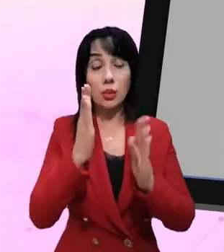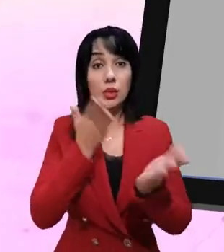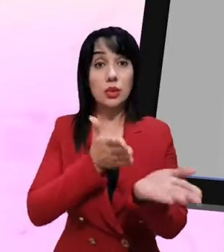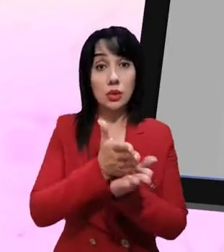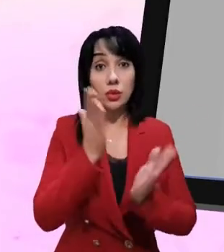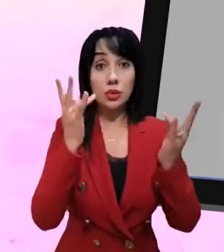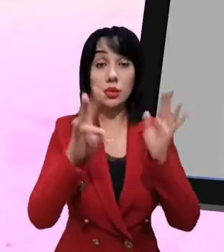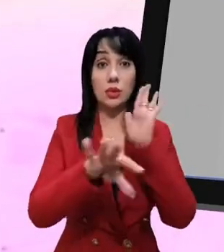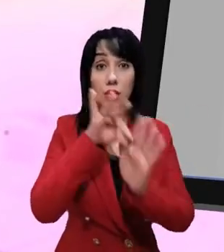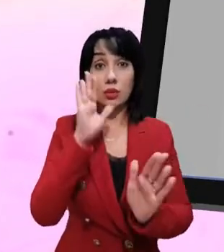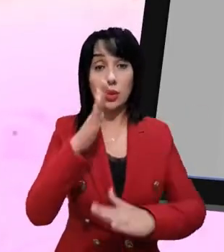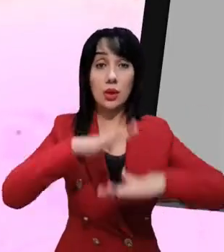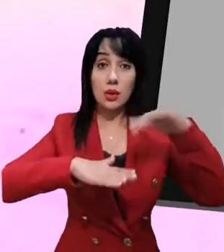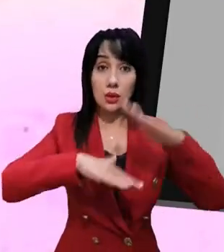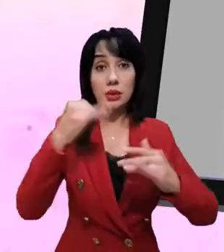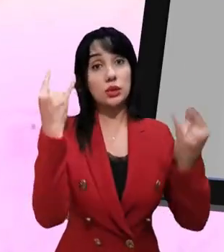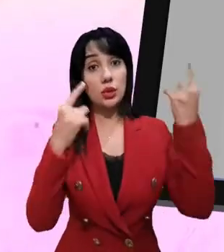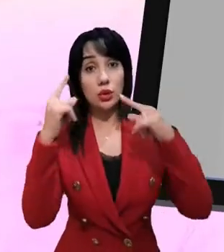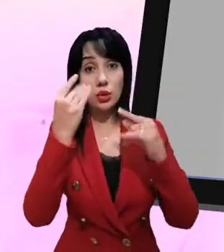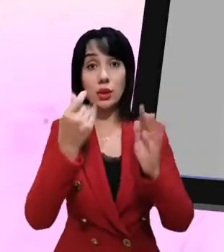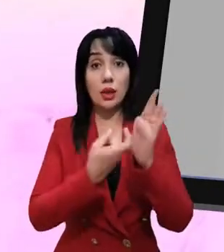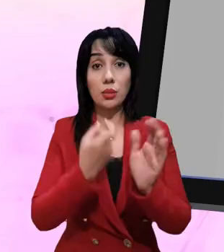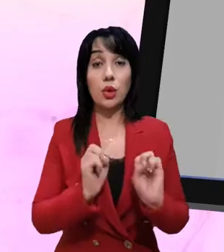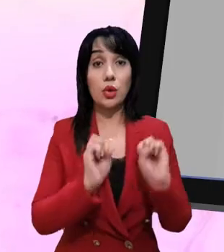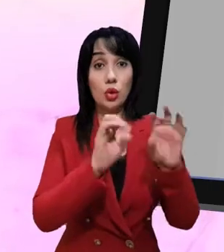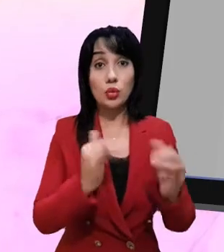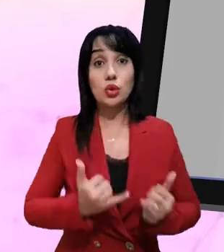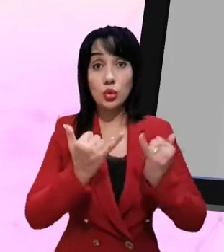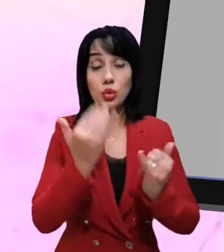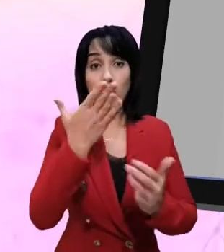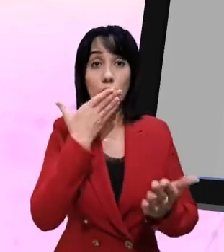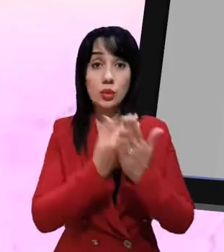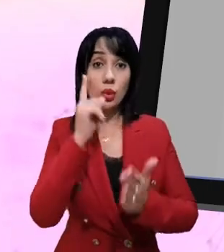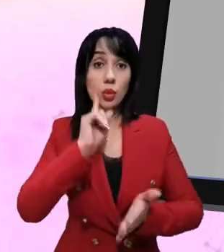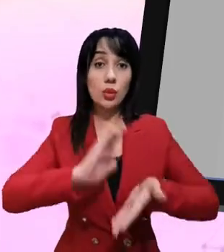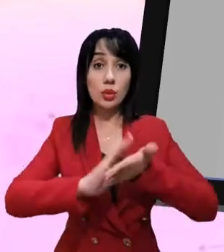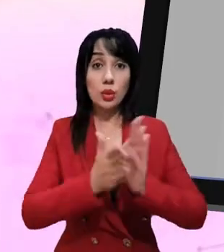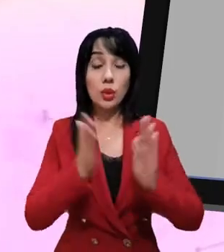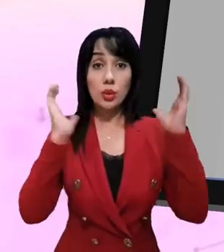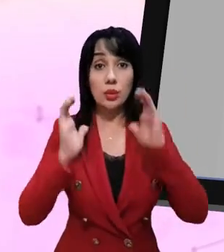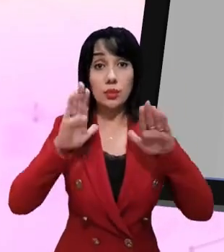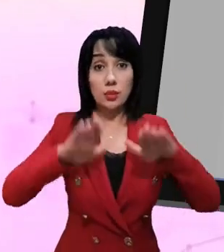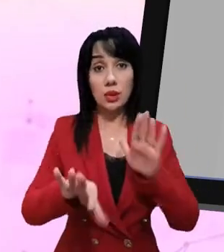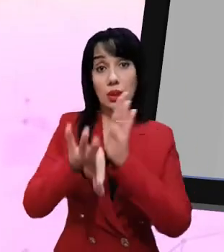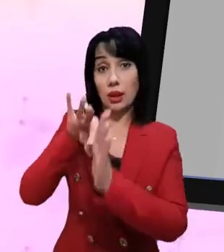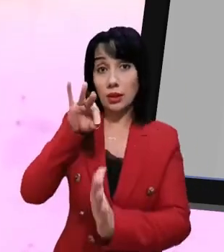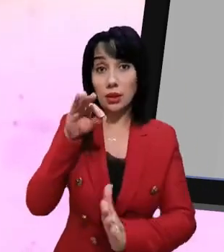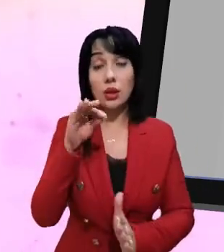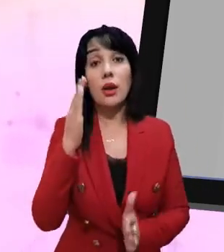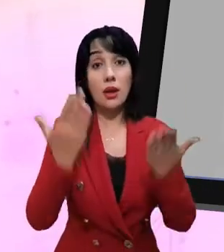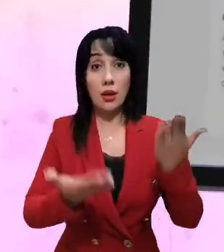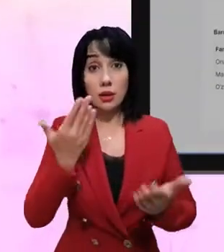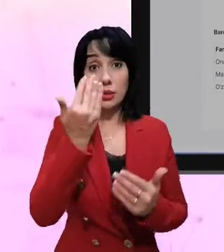talab etiladigan ta'lim yo'nalishini tanlasa, kasbiy, ijodiy imtihon topshirish uchun o'ziga qulay bo'lgan oliy ta'lim muassasasini